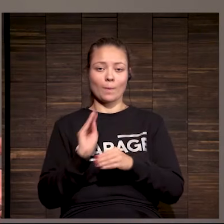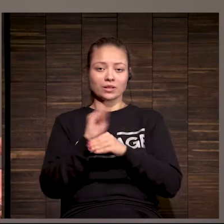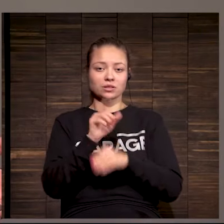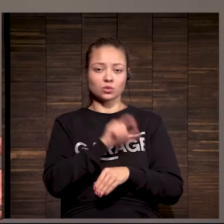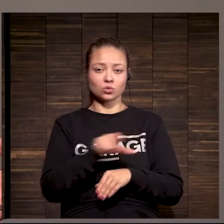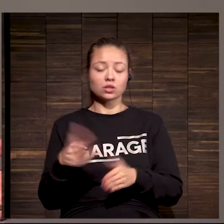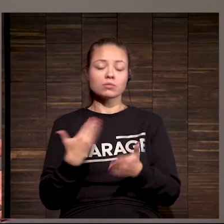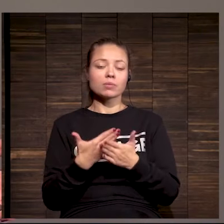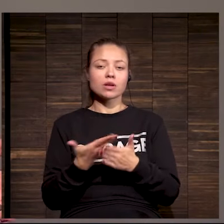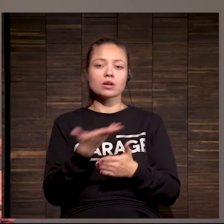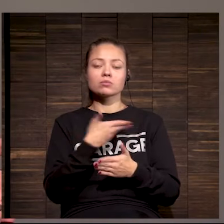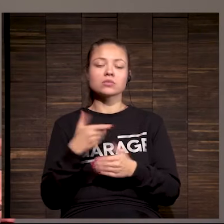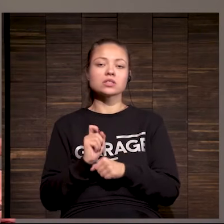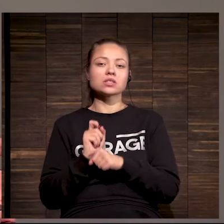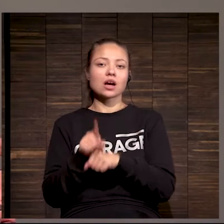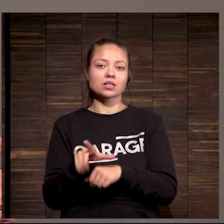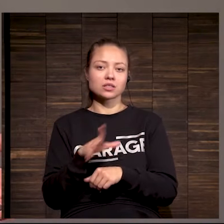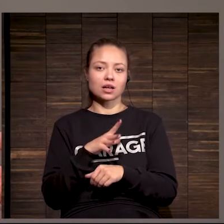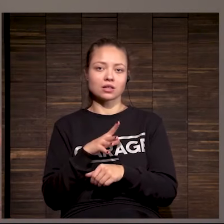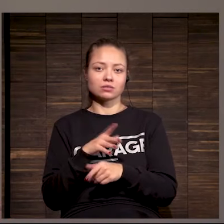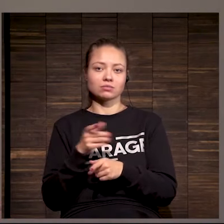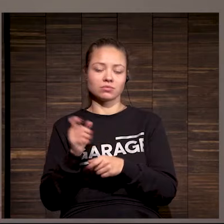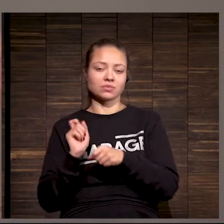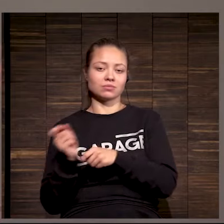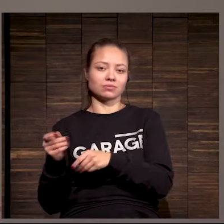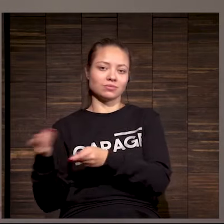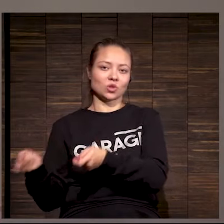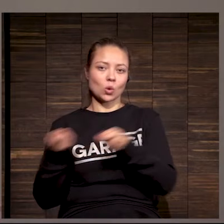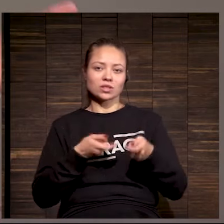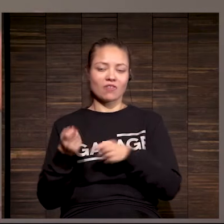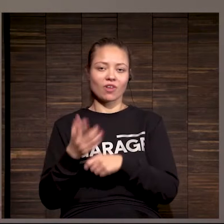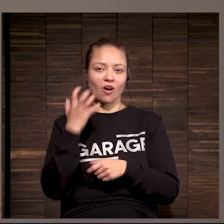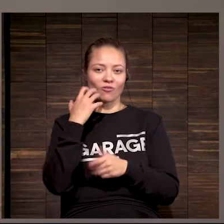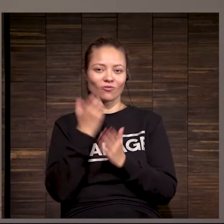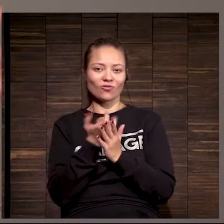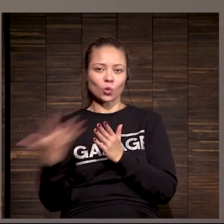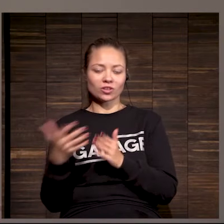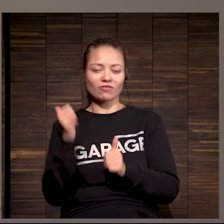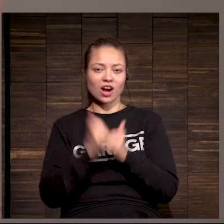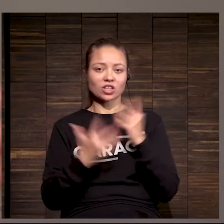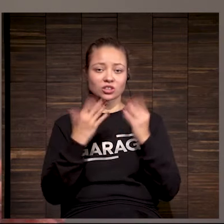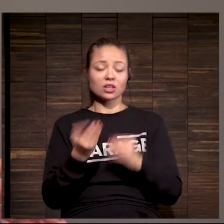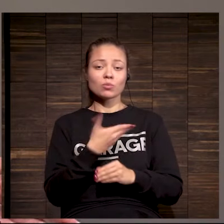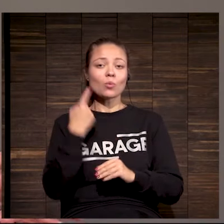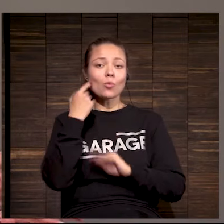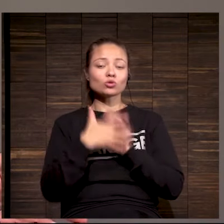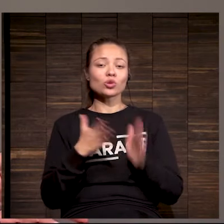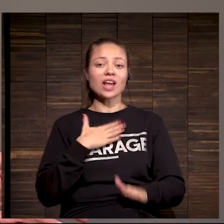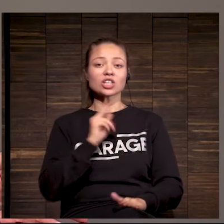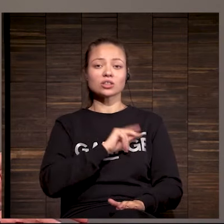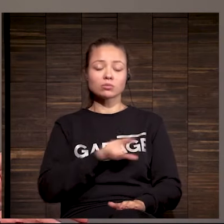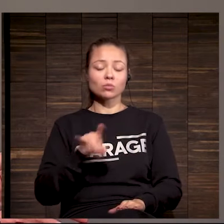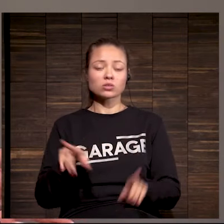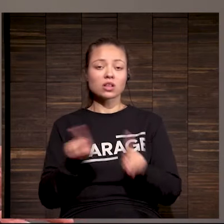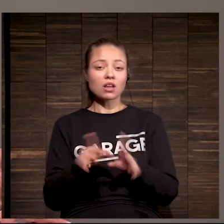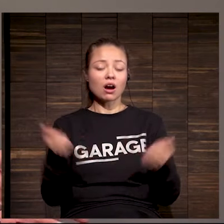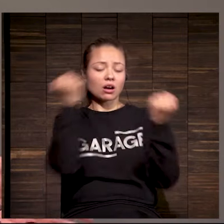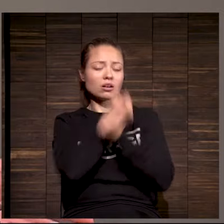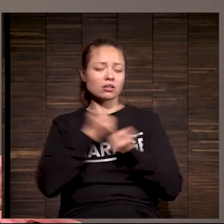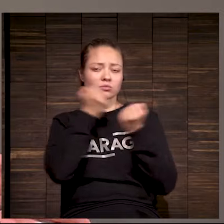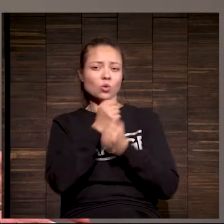мы например заказали доставка фруктов каждый день мы поняли что наши сотрудники просто так зарабатываются